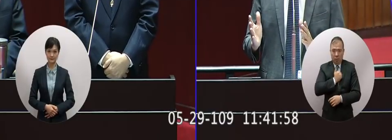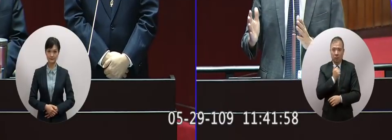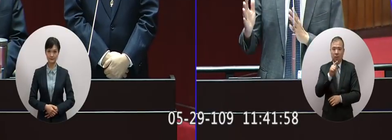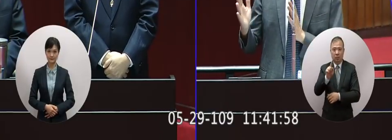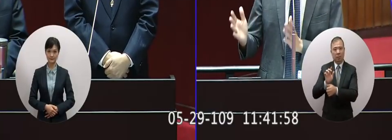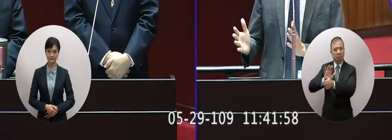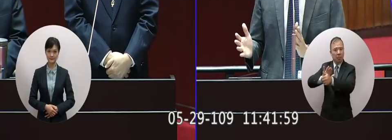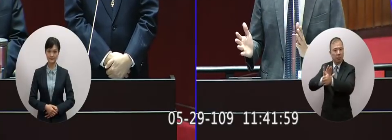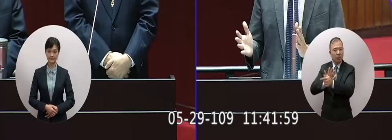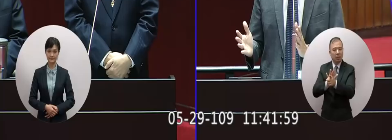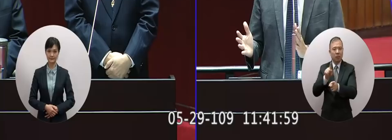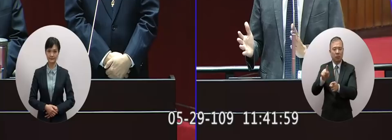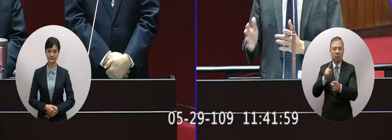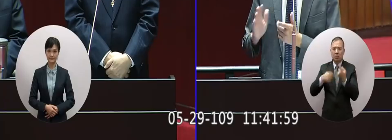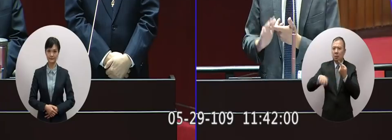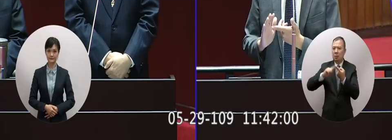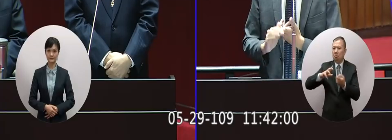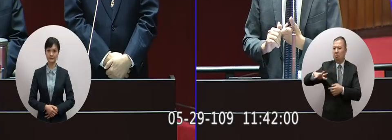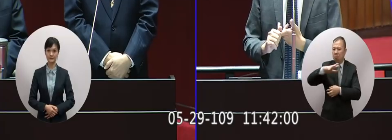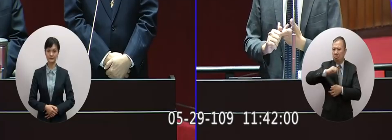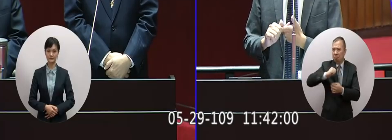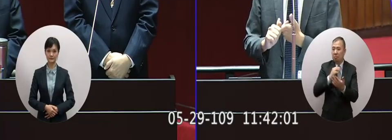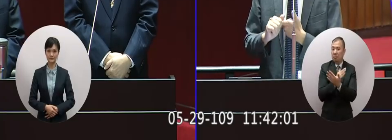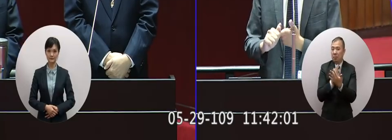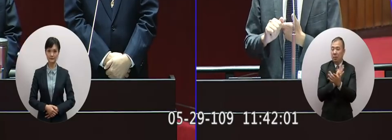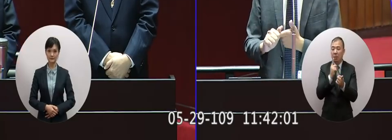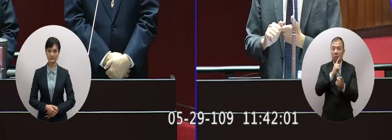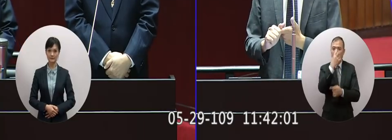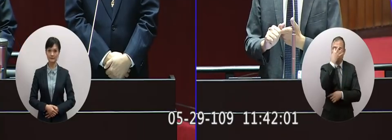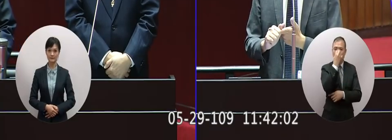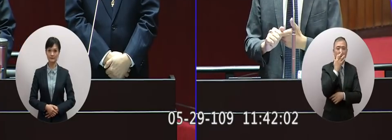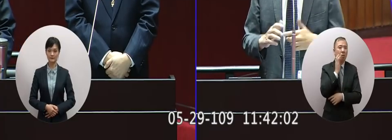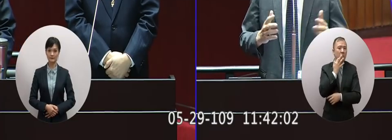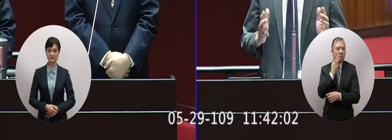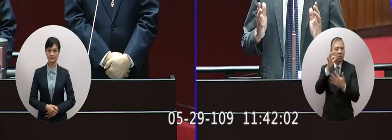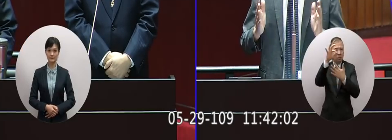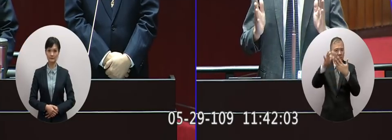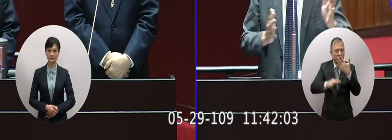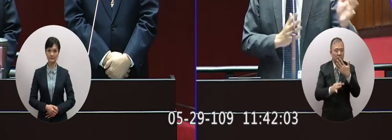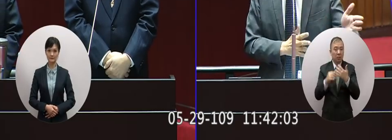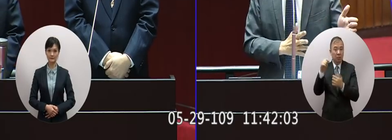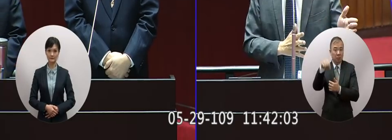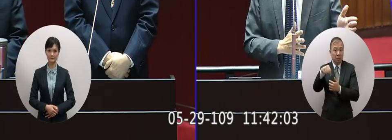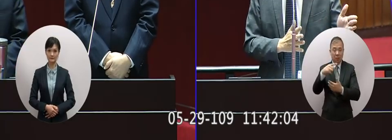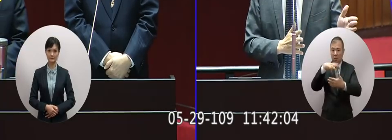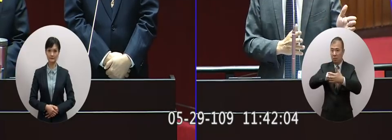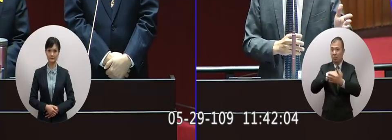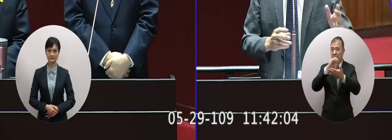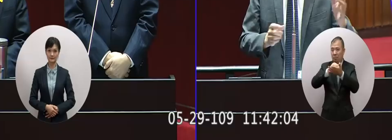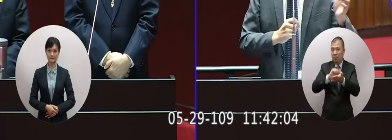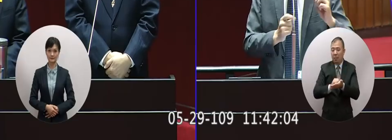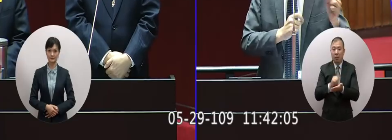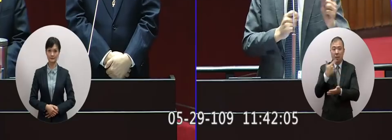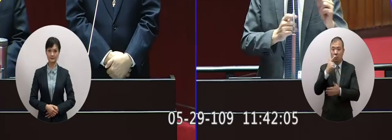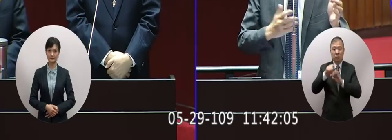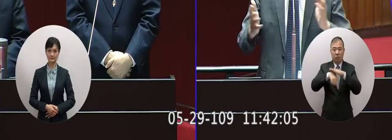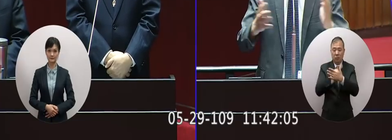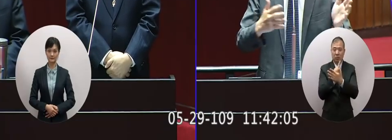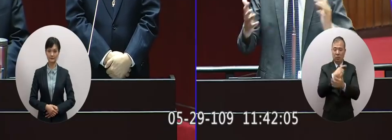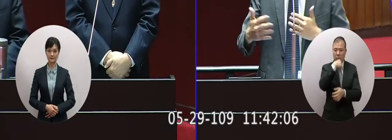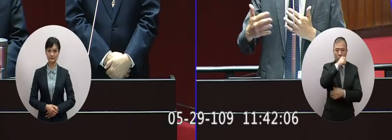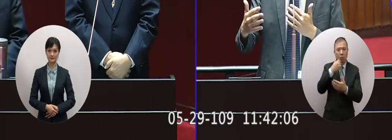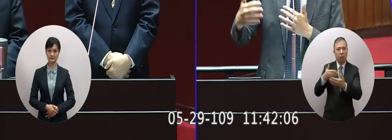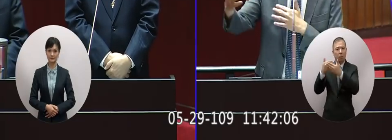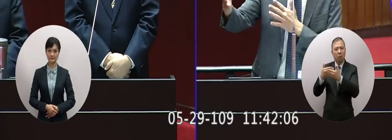的整个影响的这个评估，因为港澳条例它不是只是 像两岸人民关系条例一样，只关心那